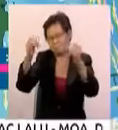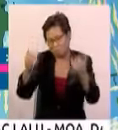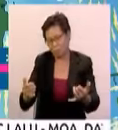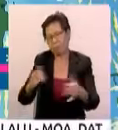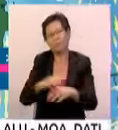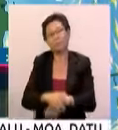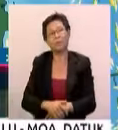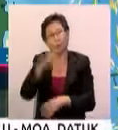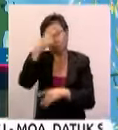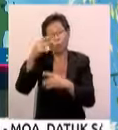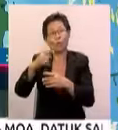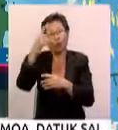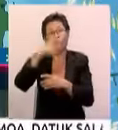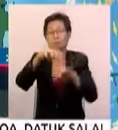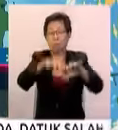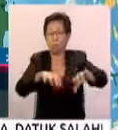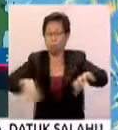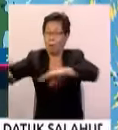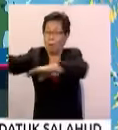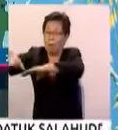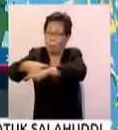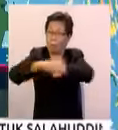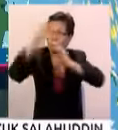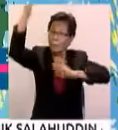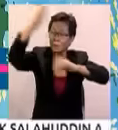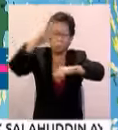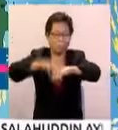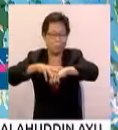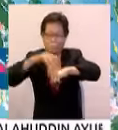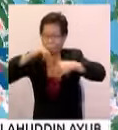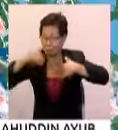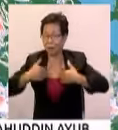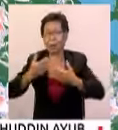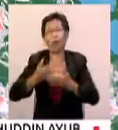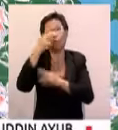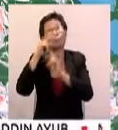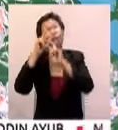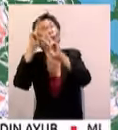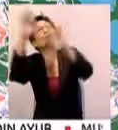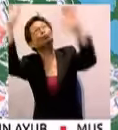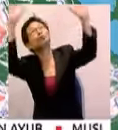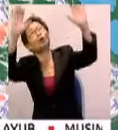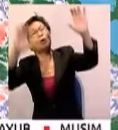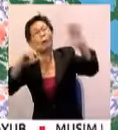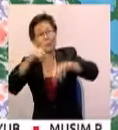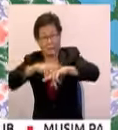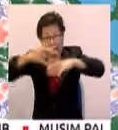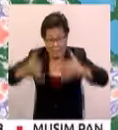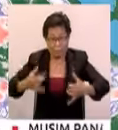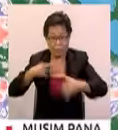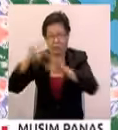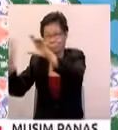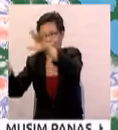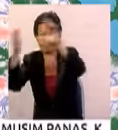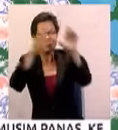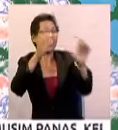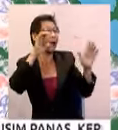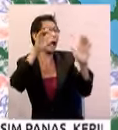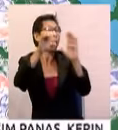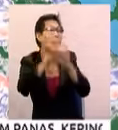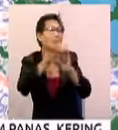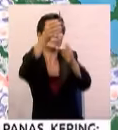ini untuk mana-mana kawasan perairan di rantau negara kita. Seterusnya, untuk melihat keadaan cuaca semasa pula, kita beralih ke paparan